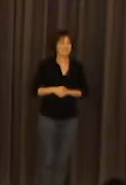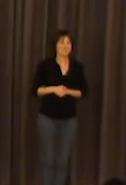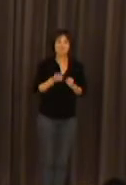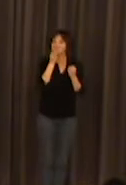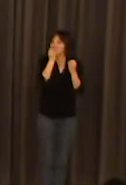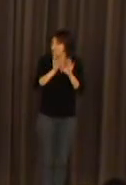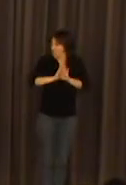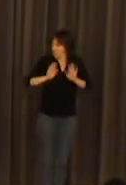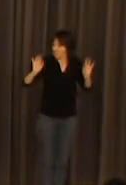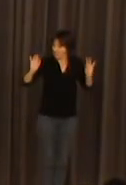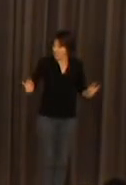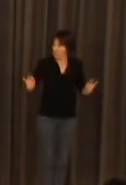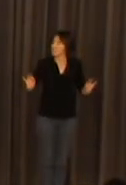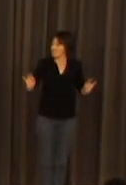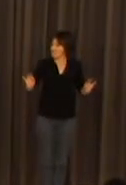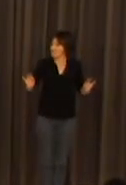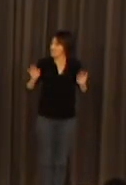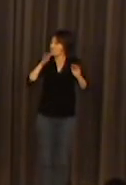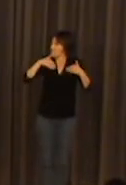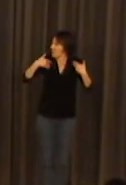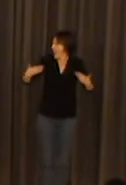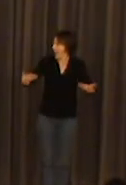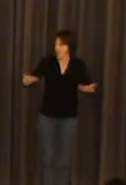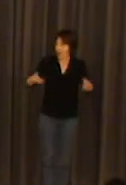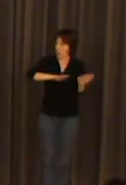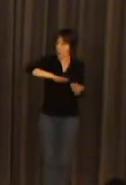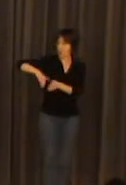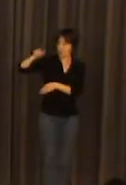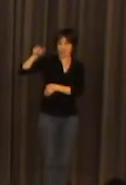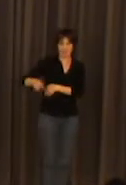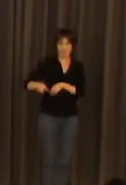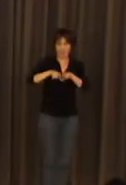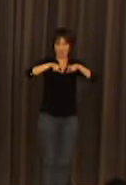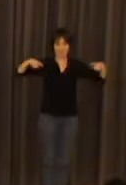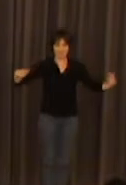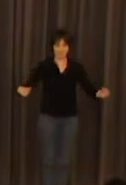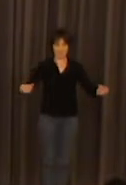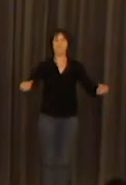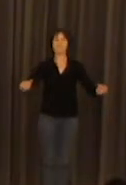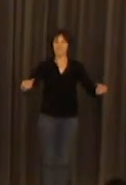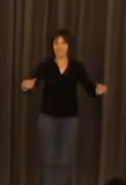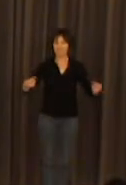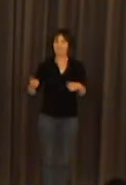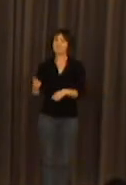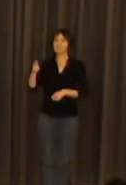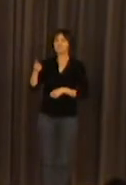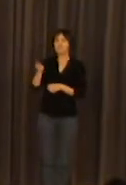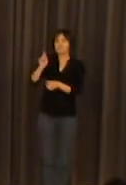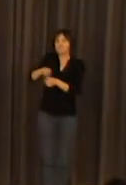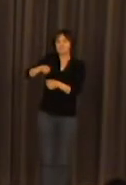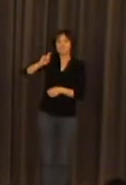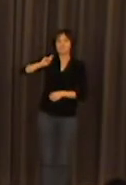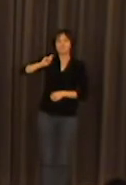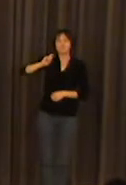Molt bé, doncs acabarem aquesta taula de presentació amb la intervenció de la doctora